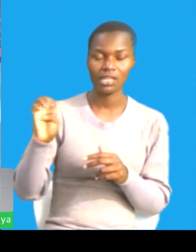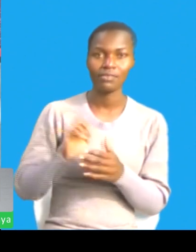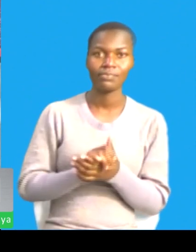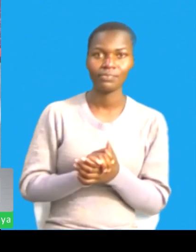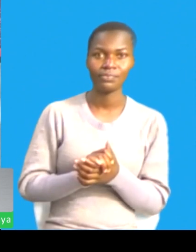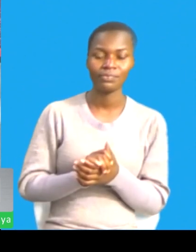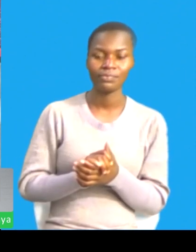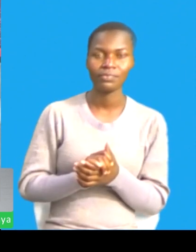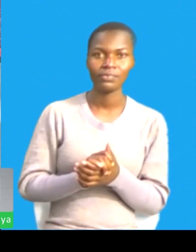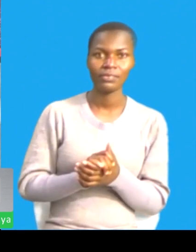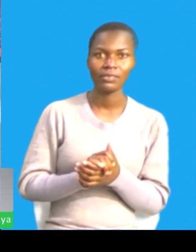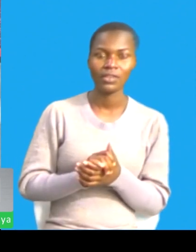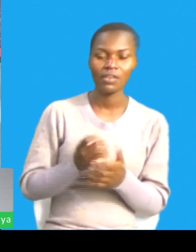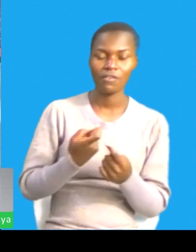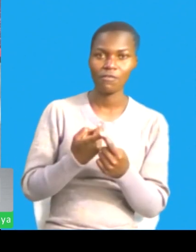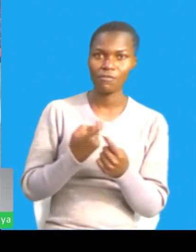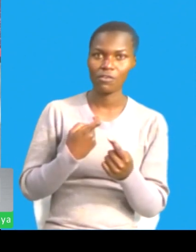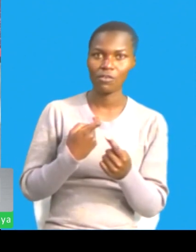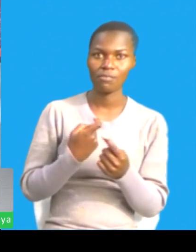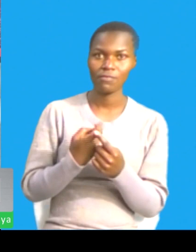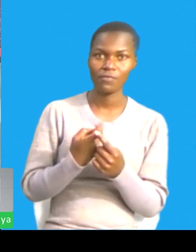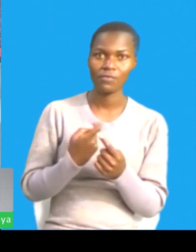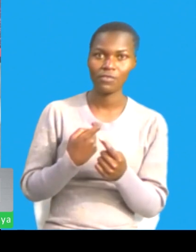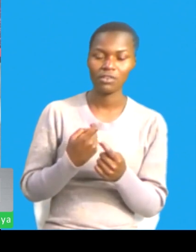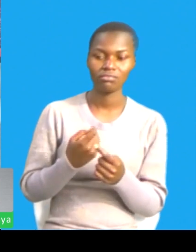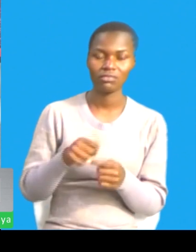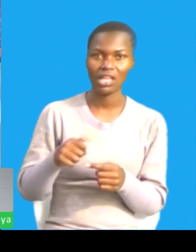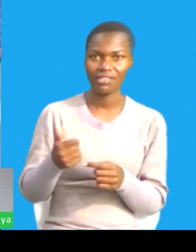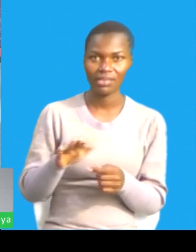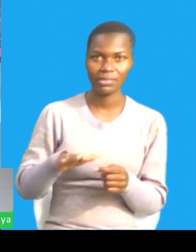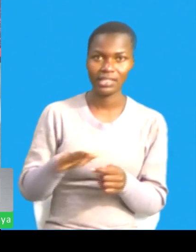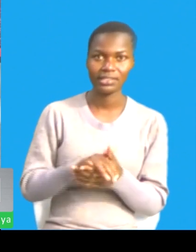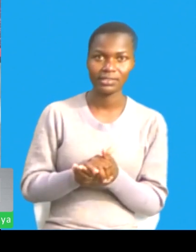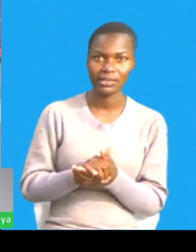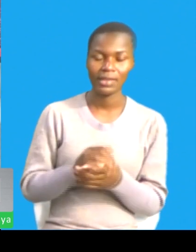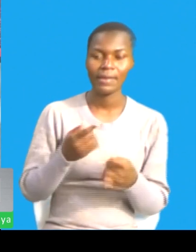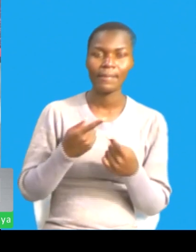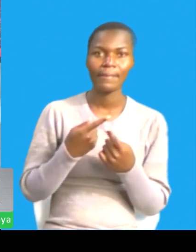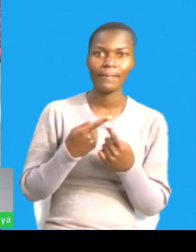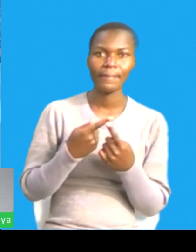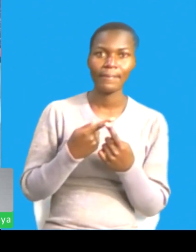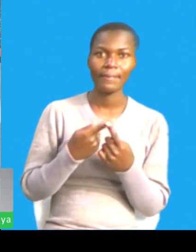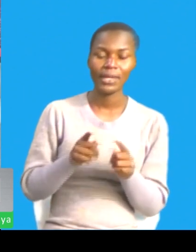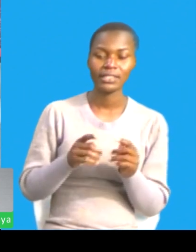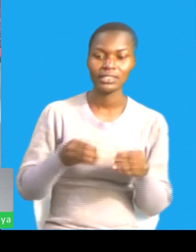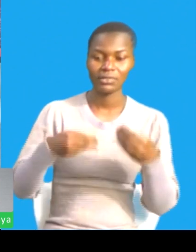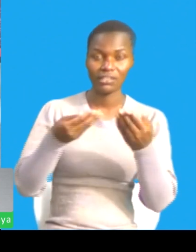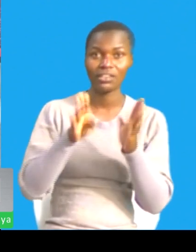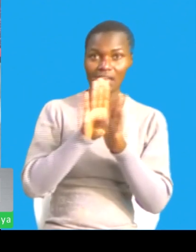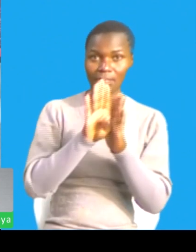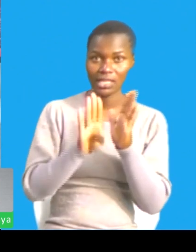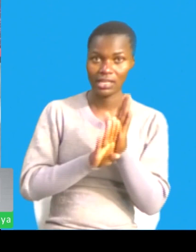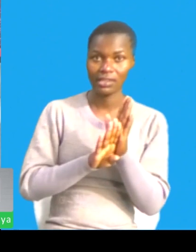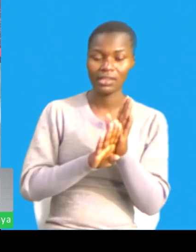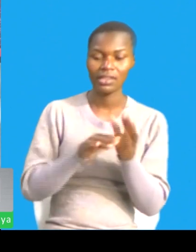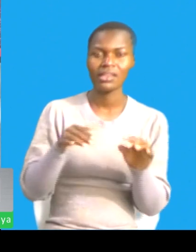Alikuwa ametoka wapi? I think Mkuruini ama somewhere right. Like that. I need to confirm. But he passed a bill. If you are a member